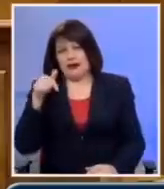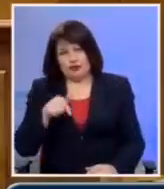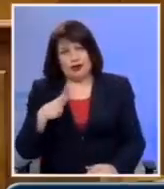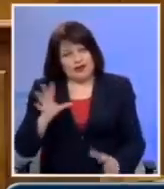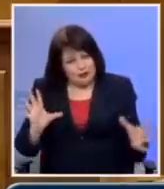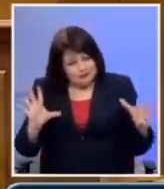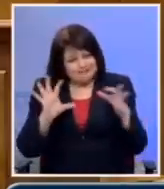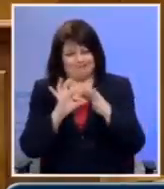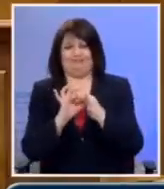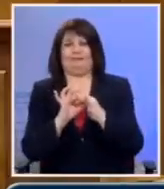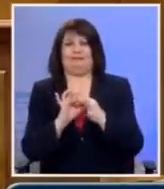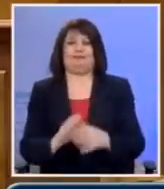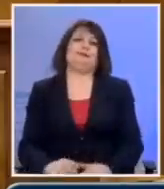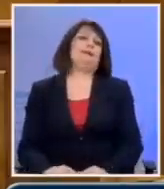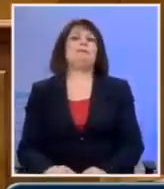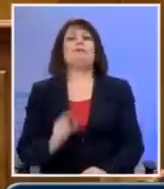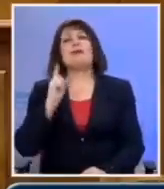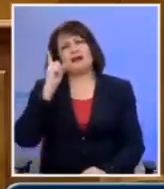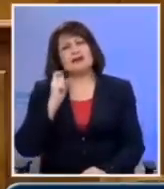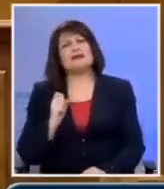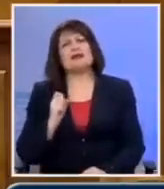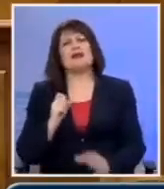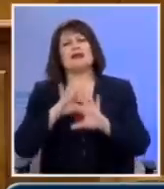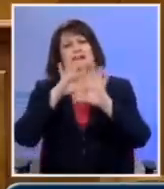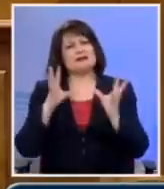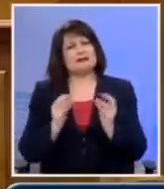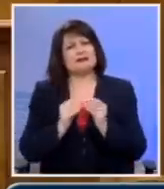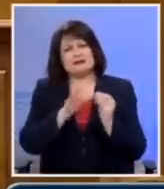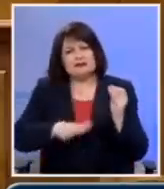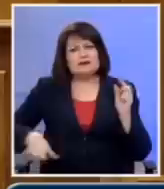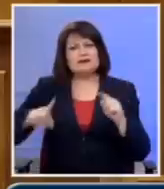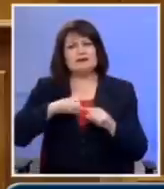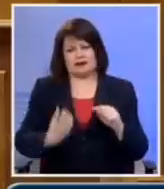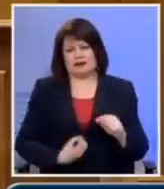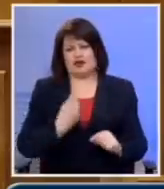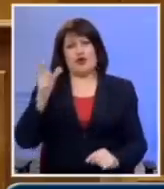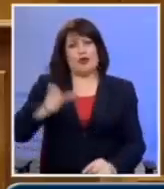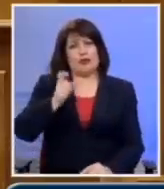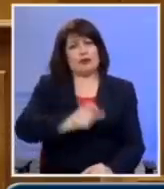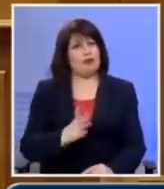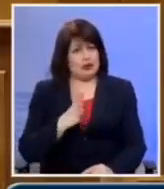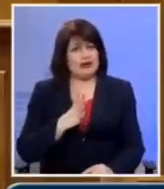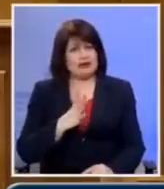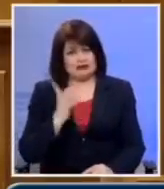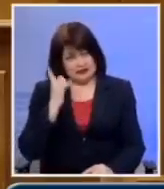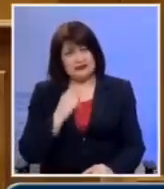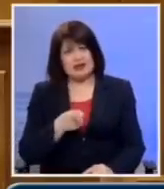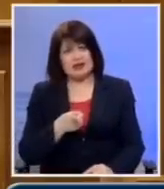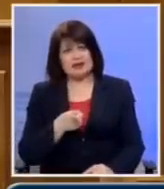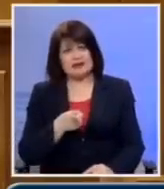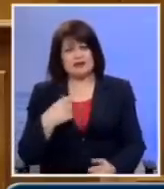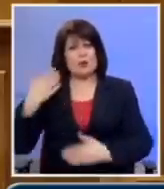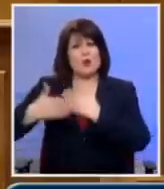αυτό. Ξέρετε ποια είναι η ευρύτατα διαδεδομένη αίσθηση των πολιτών για όσα κατά